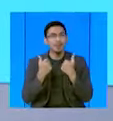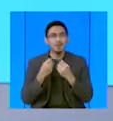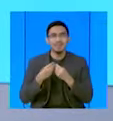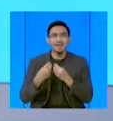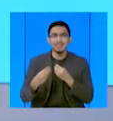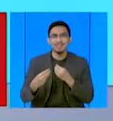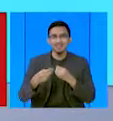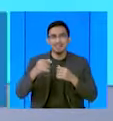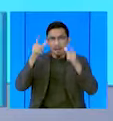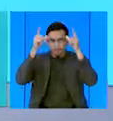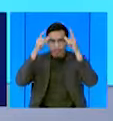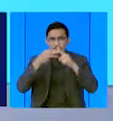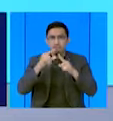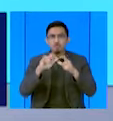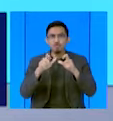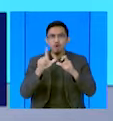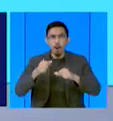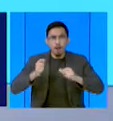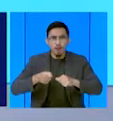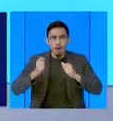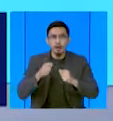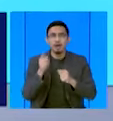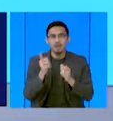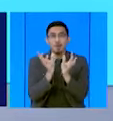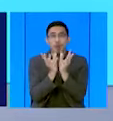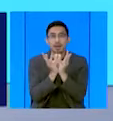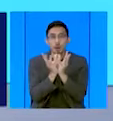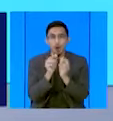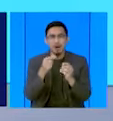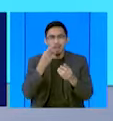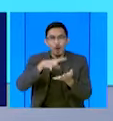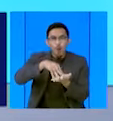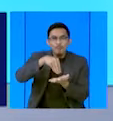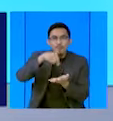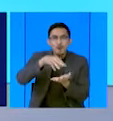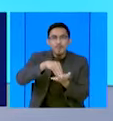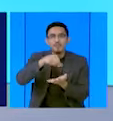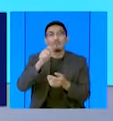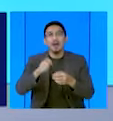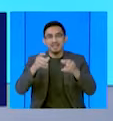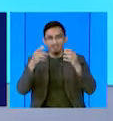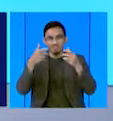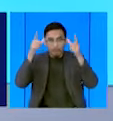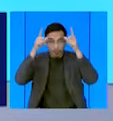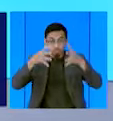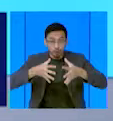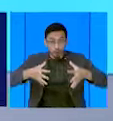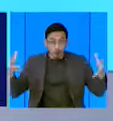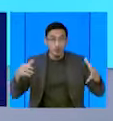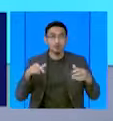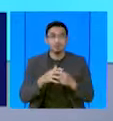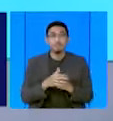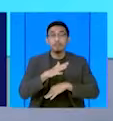Seru dan unik, tradisi karapan sapi Brujul dari Kota Probolinggo digelar di arena berlumpur menggunakan sapi berukuran jumbo. Dan pemirsa,